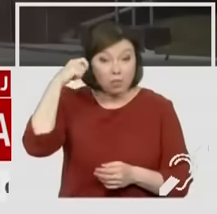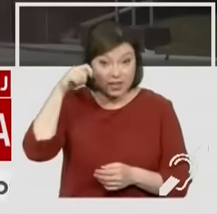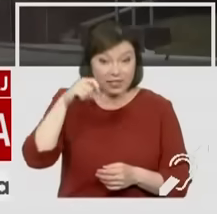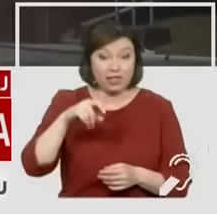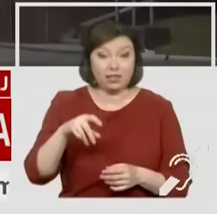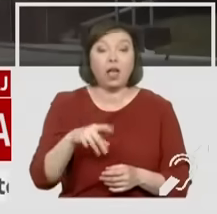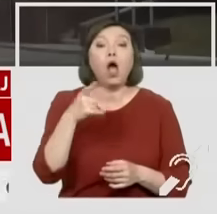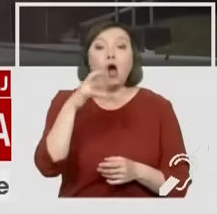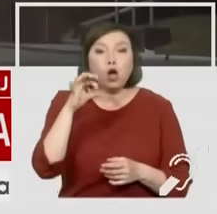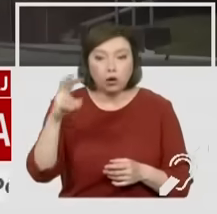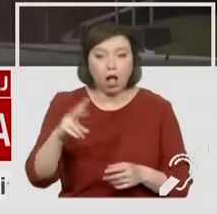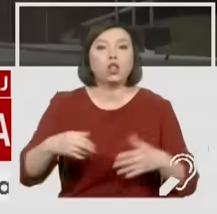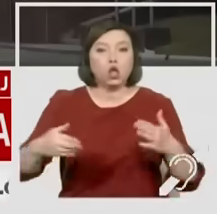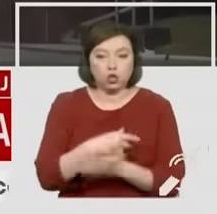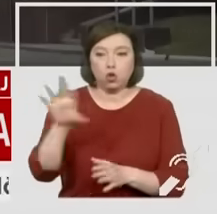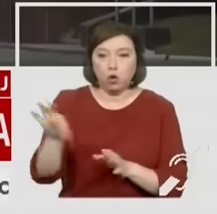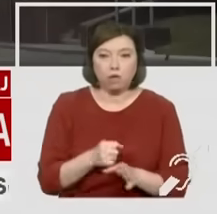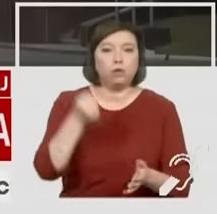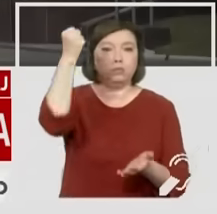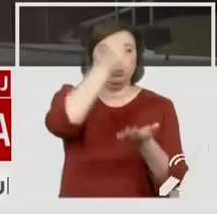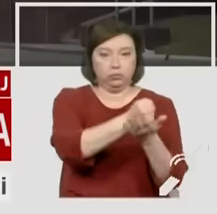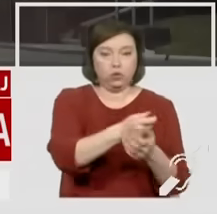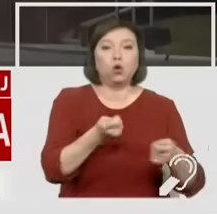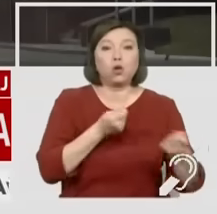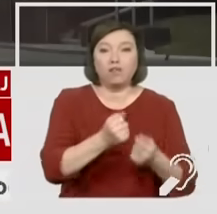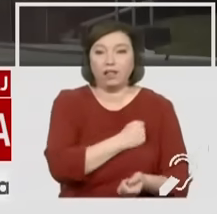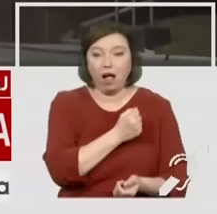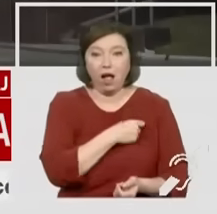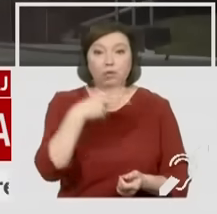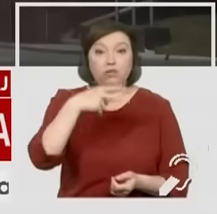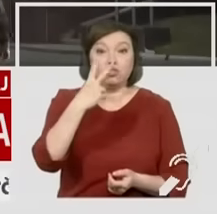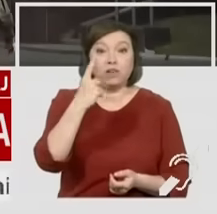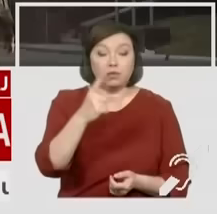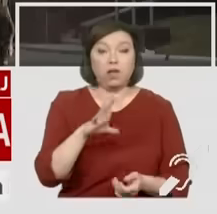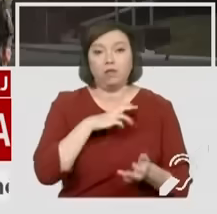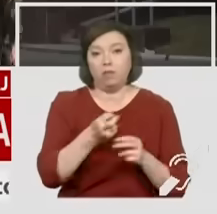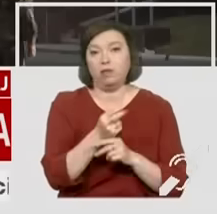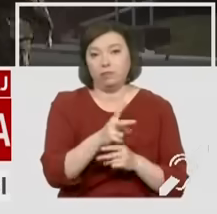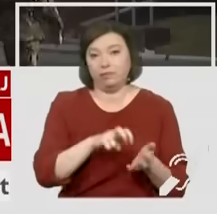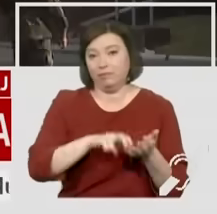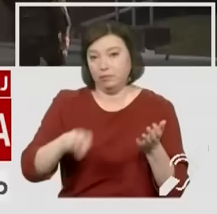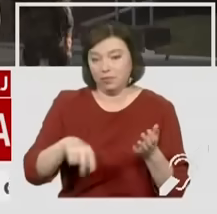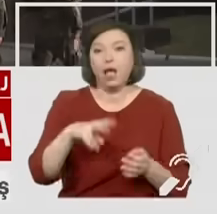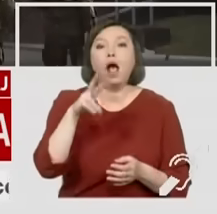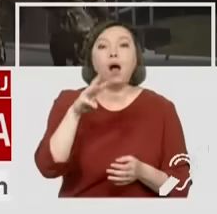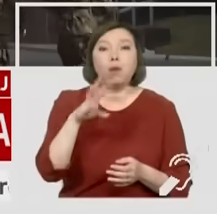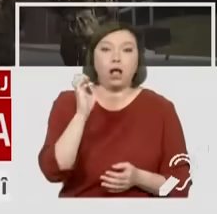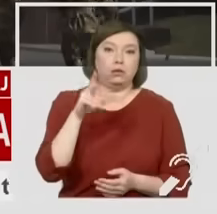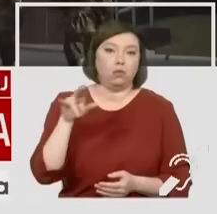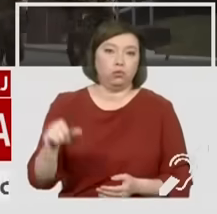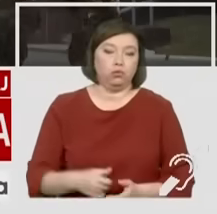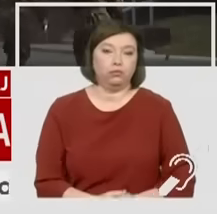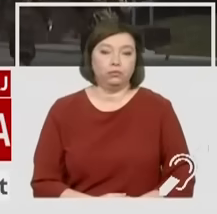prezidențiale, Igor Gorgan a ajuns din nou la conducerea statului major. În 2021 a fost demis de președintele Maia Sandu.